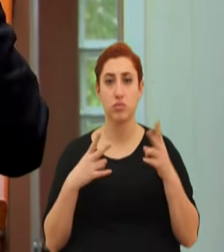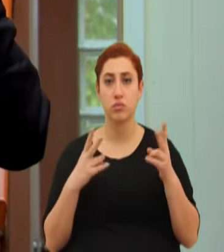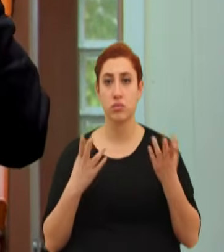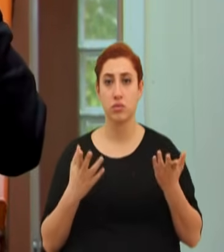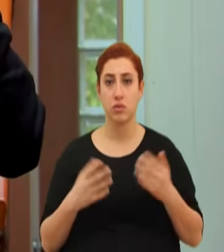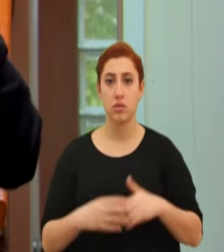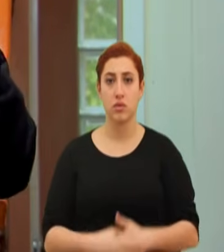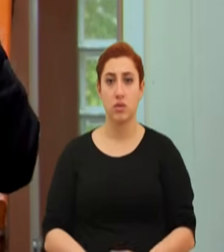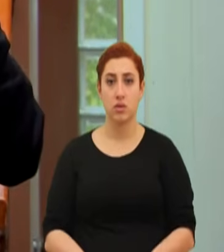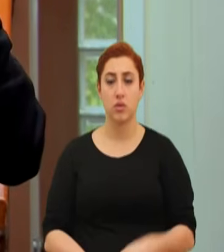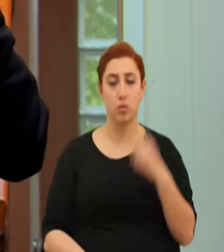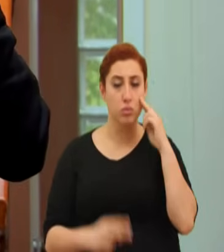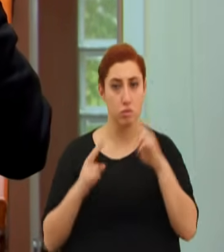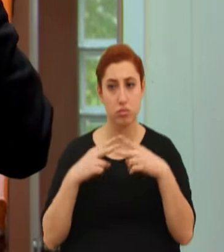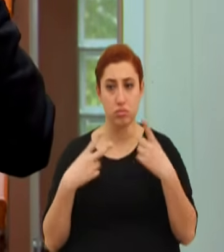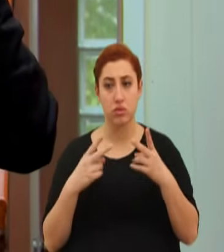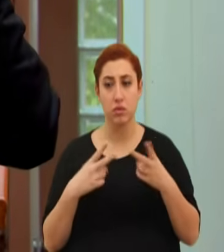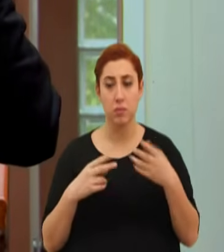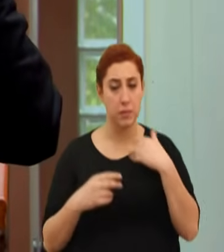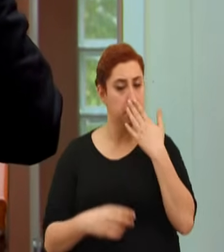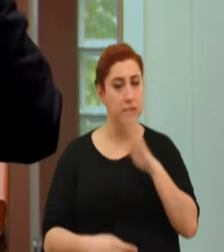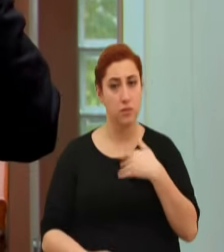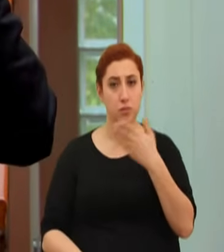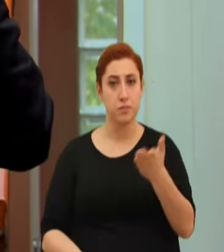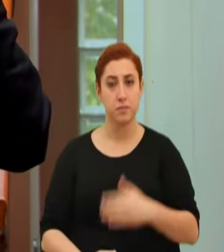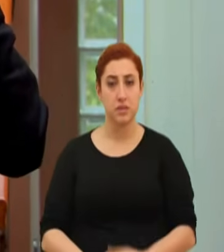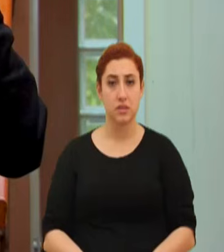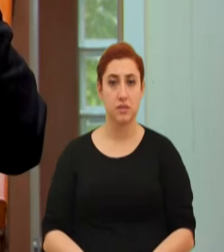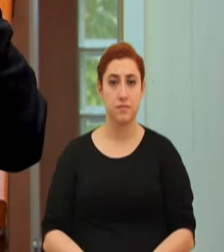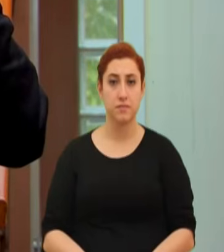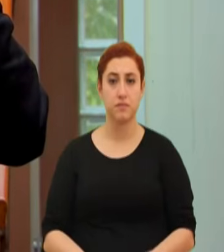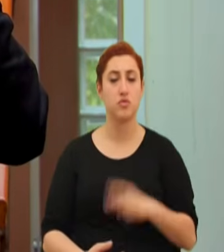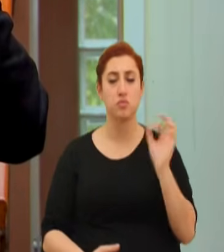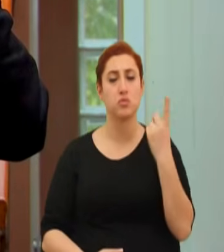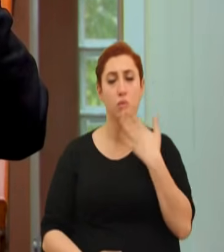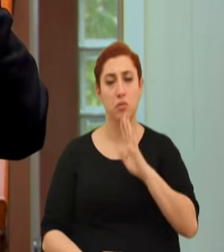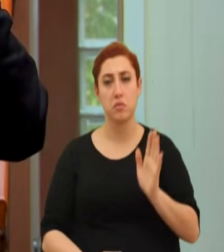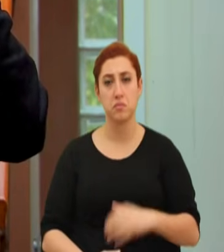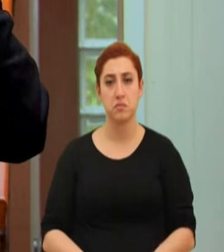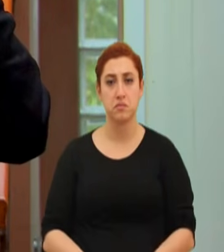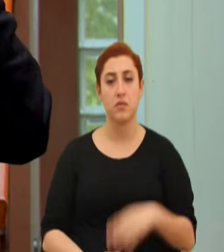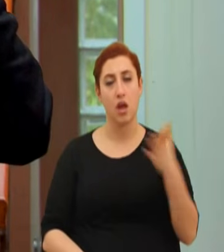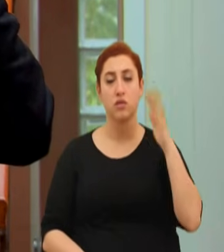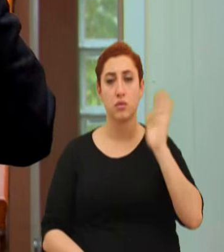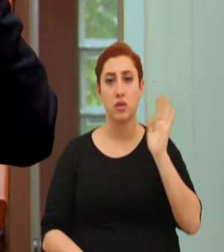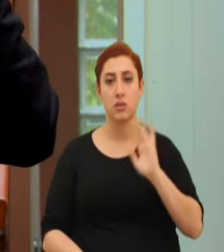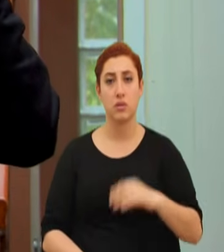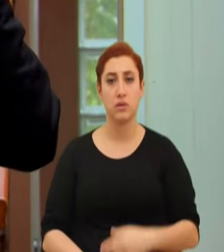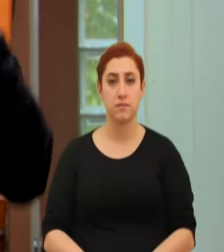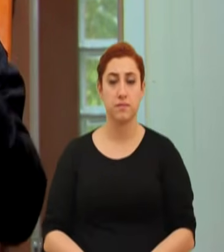Tabii. Görüşebiliriz tabii. Ben bekliyorum sizi. Tabii hiçbir şey yok tabii. Hadi hoşça kal.